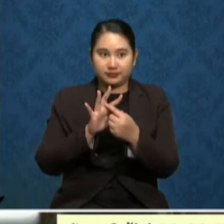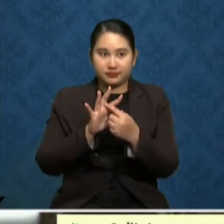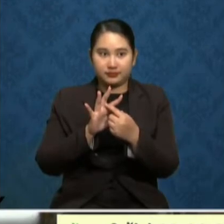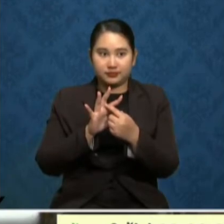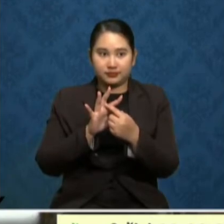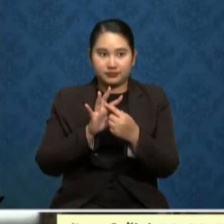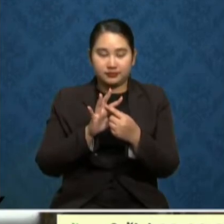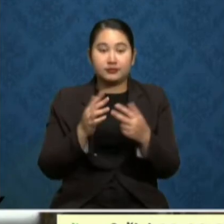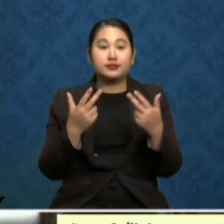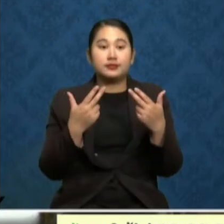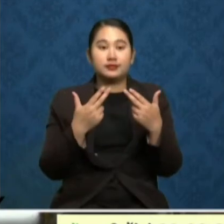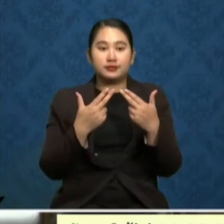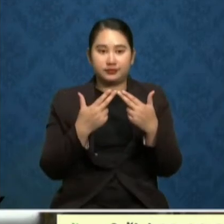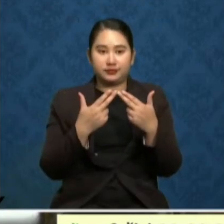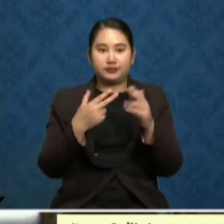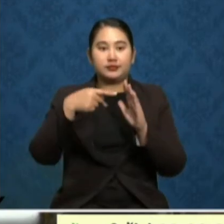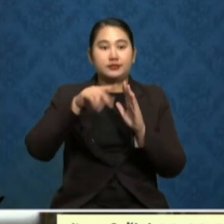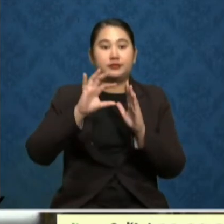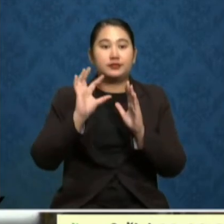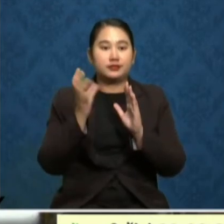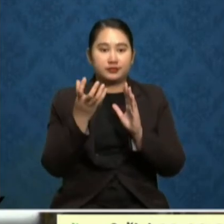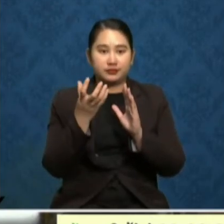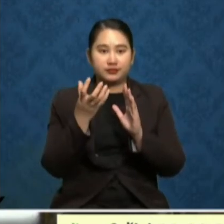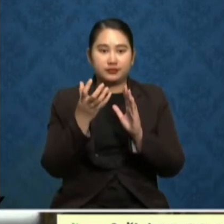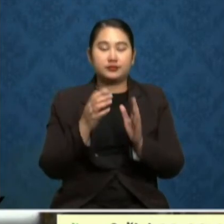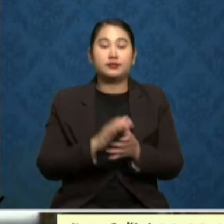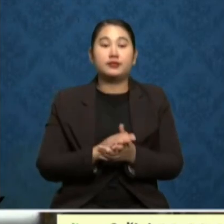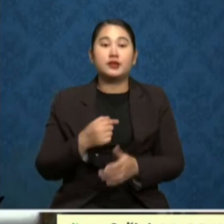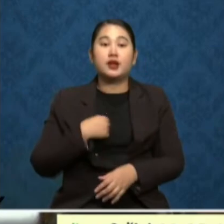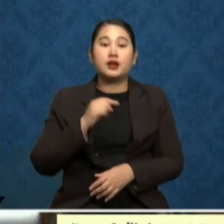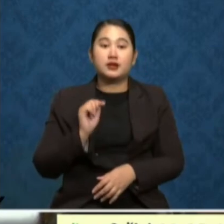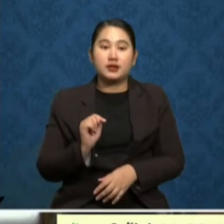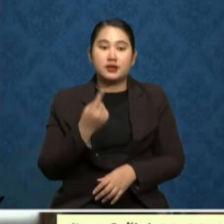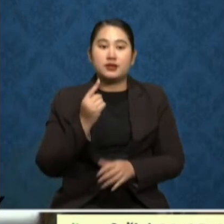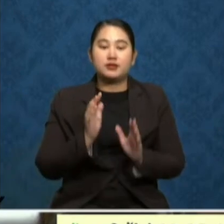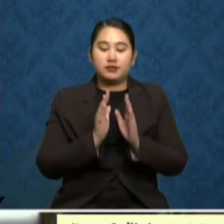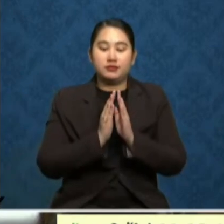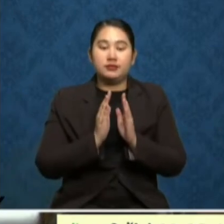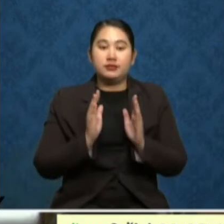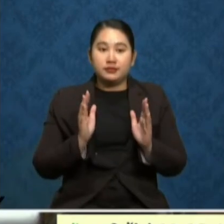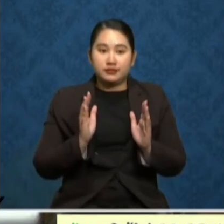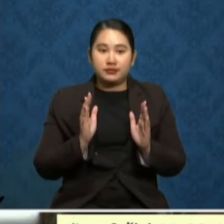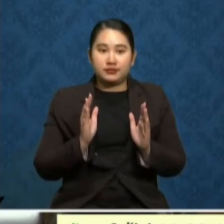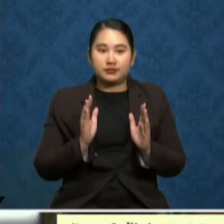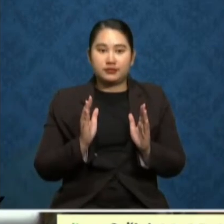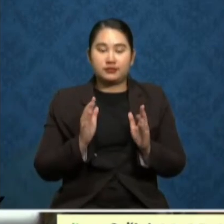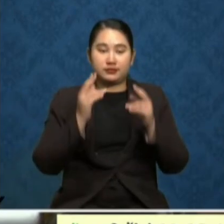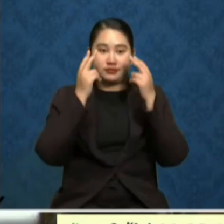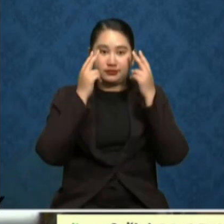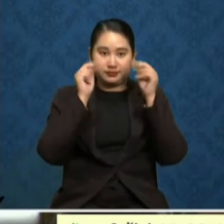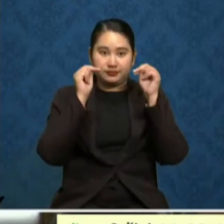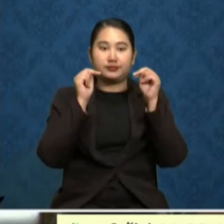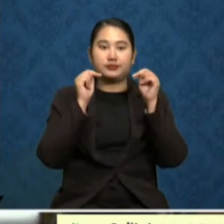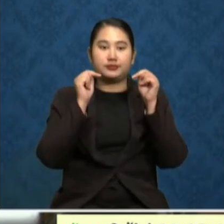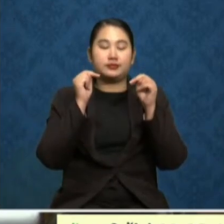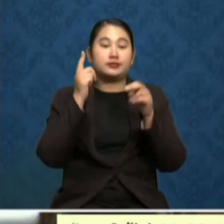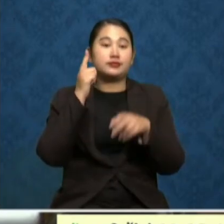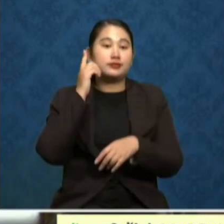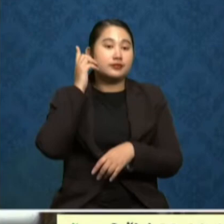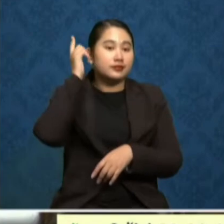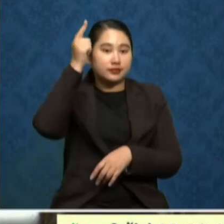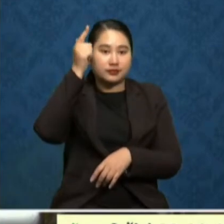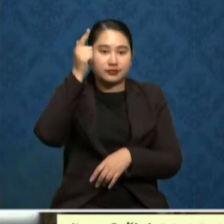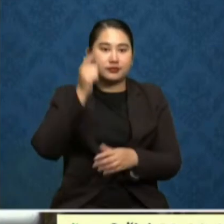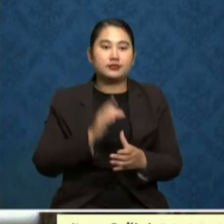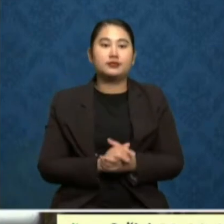นิรับปาง จัหวัดพิสโรกก่อนอื่นต้องกาบขอบคุณท่านนายกรัฐมัตีแผ่ทองทาน